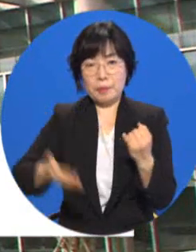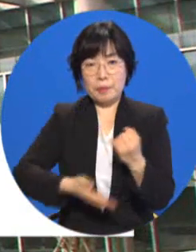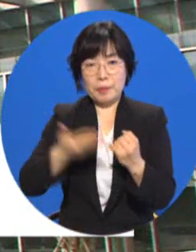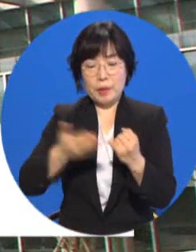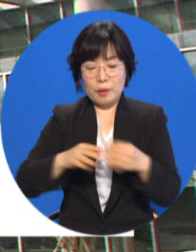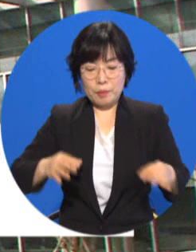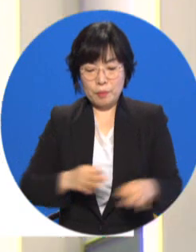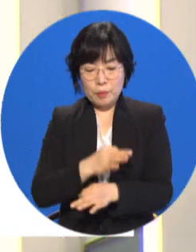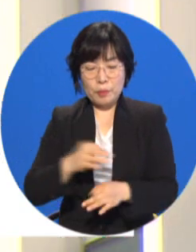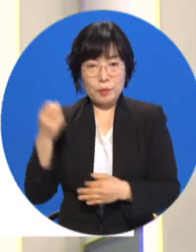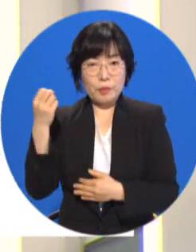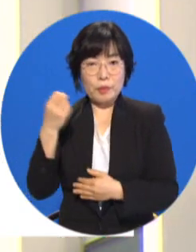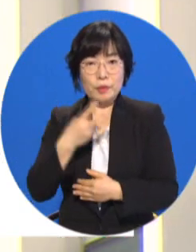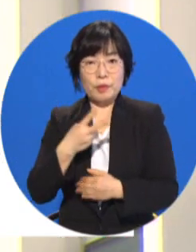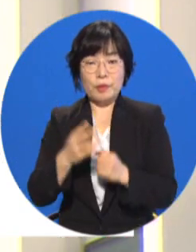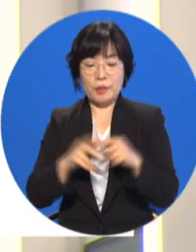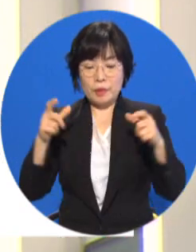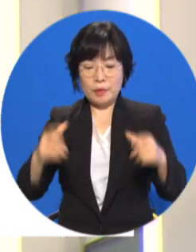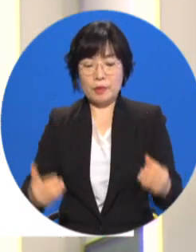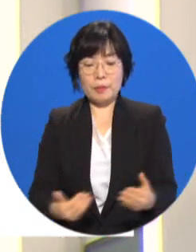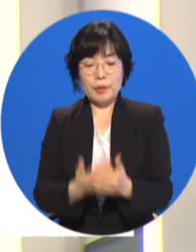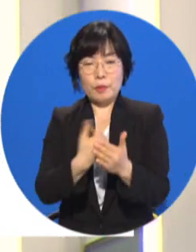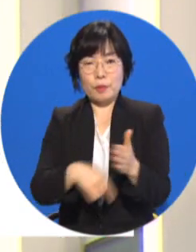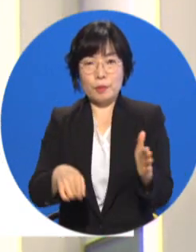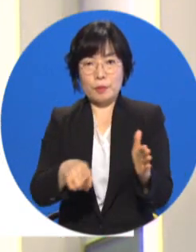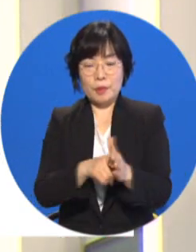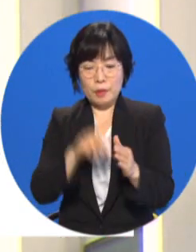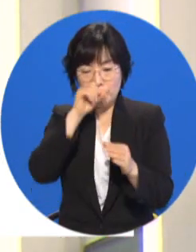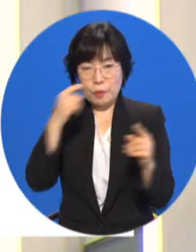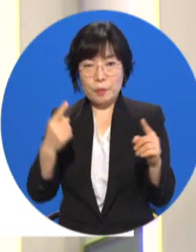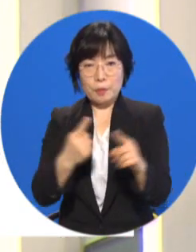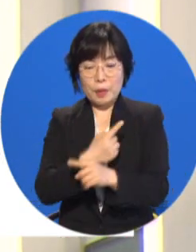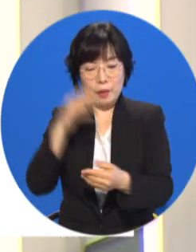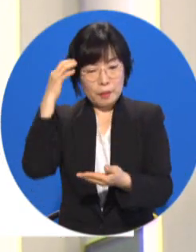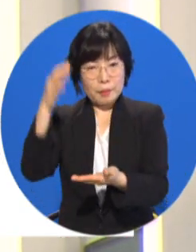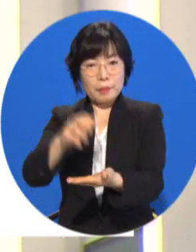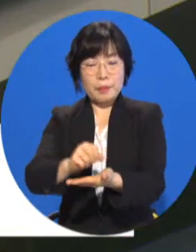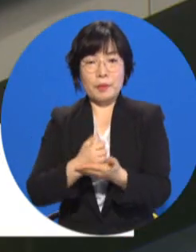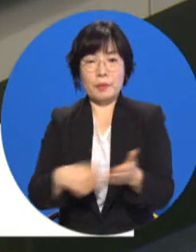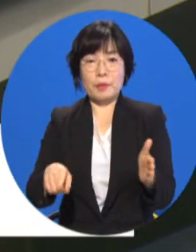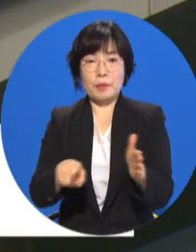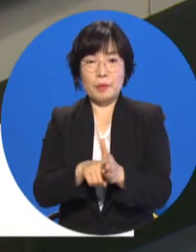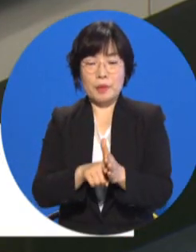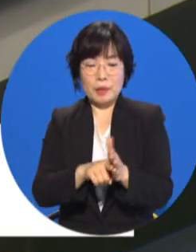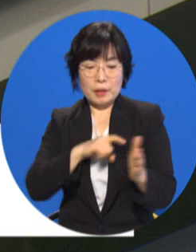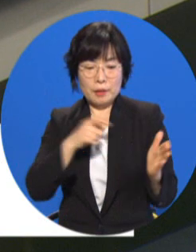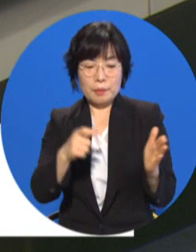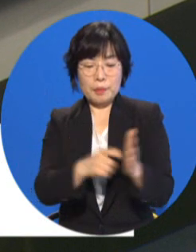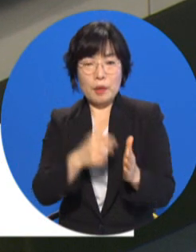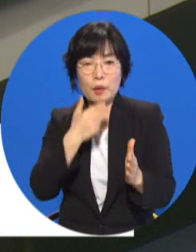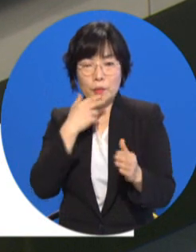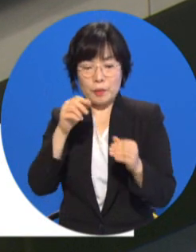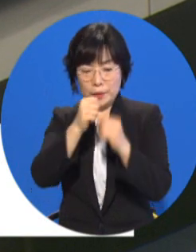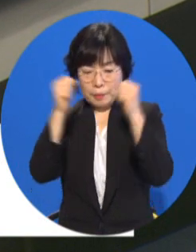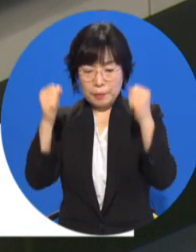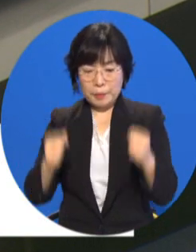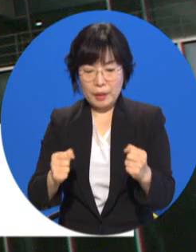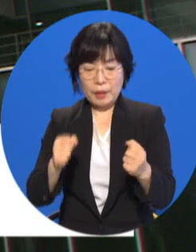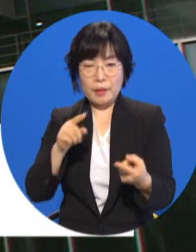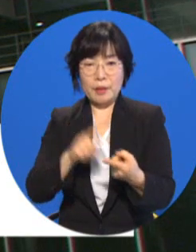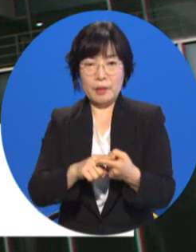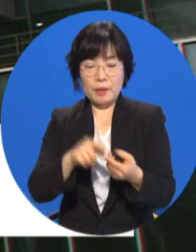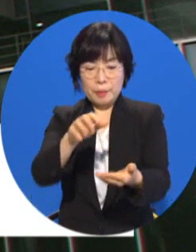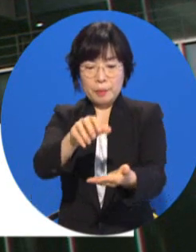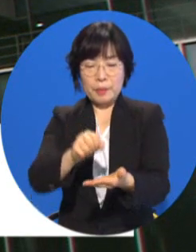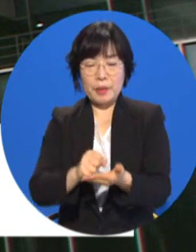부패 행위뿐만 아니라 지역 발전을 위한 개선 의견도 수렴할 수 있는 익명 신고 시스템 레드휘스를